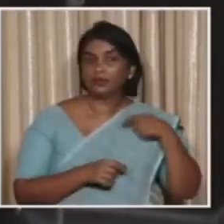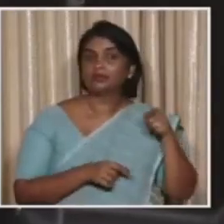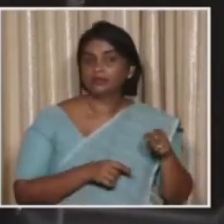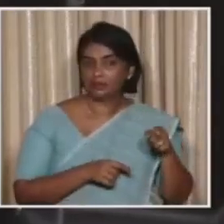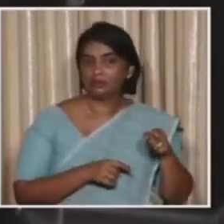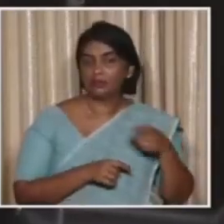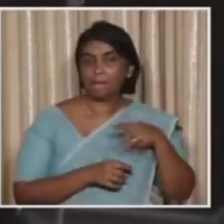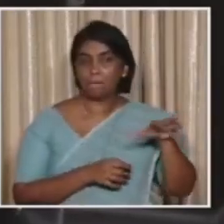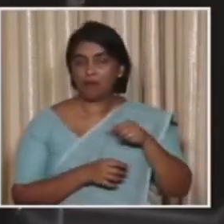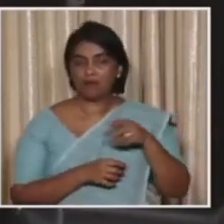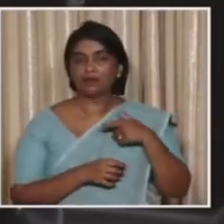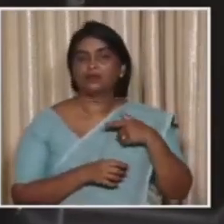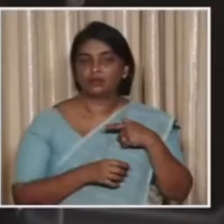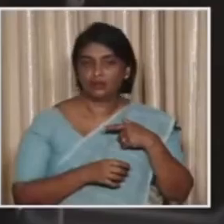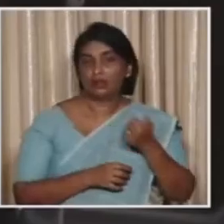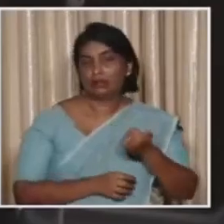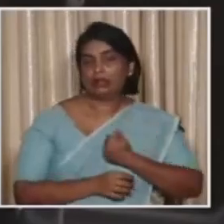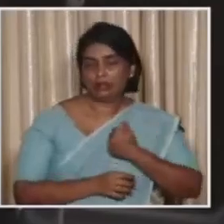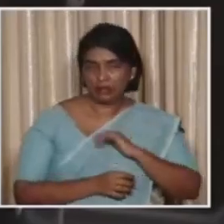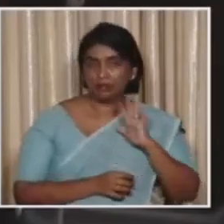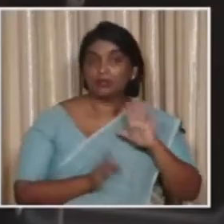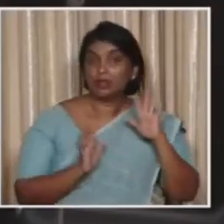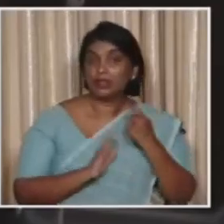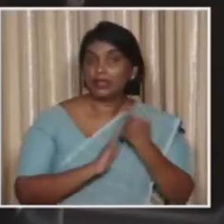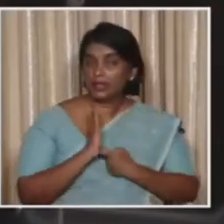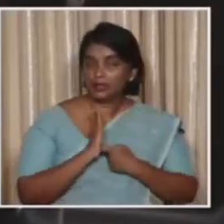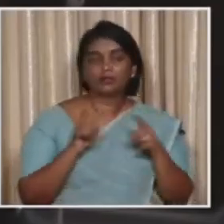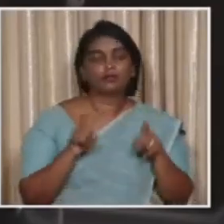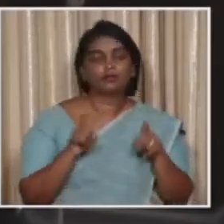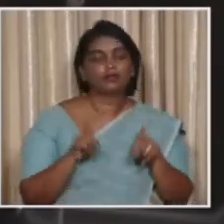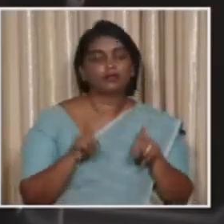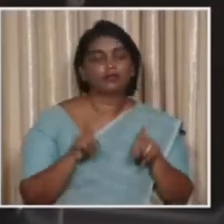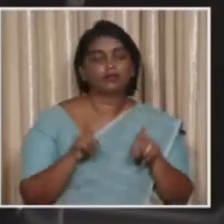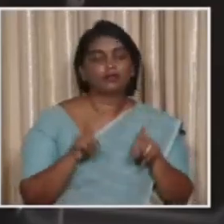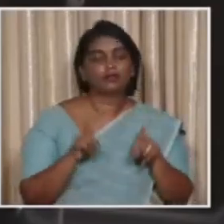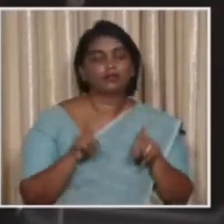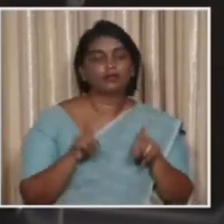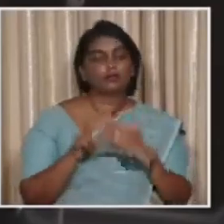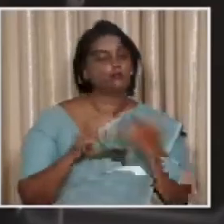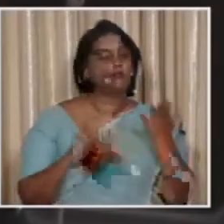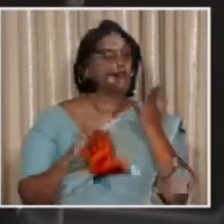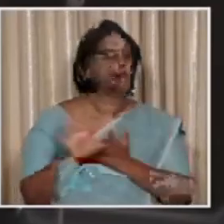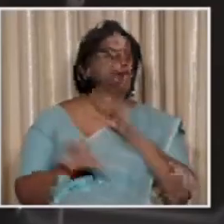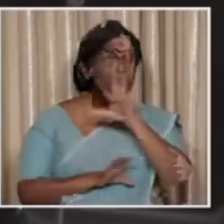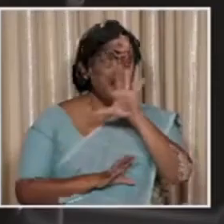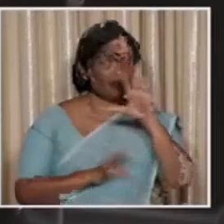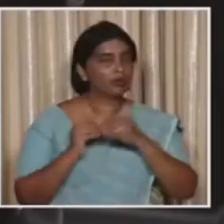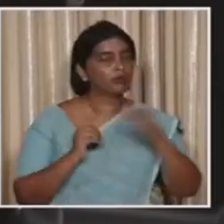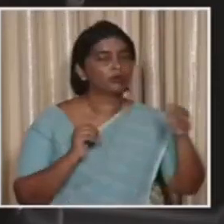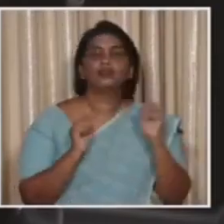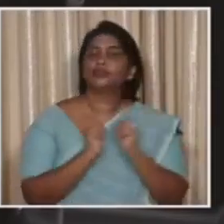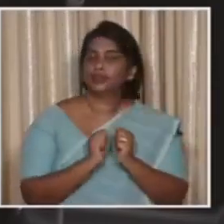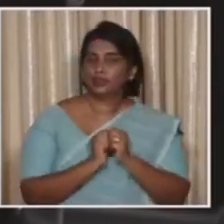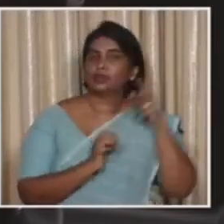වගේම බාර ගැනීමට අකමැත්තක් දක්වන්නේ. නමුත් නීතිකමේ වශයෙන් කිසිම ගැටලුවක් බාධාවක් නැහැ. ඒයට අවුරුදු 55 දක්වා ඒ